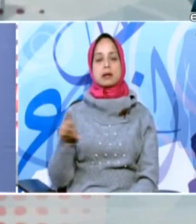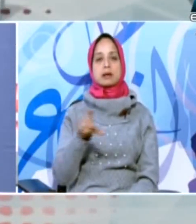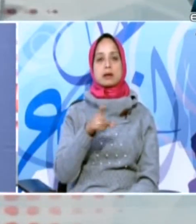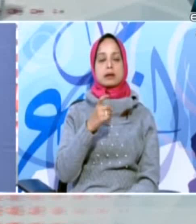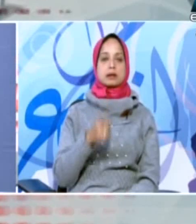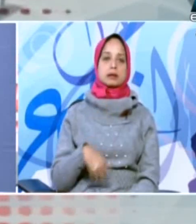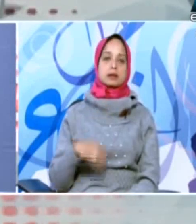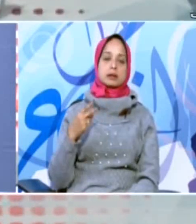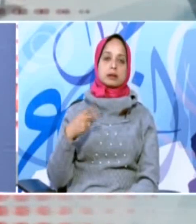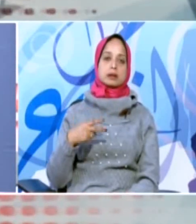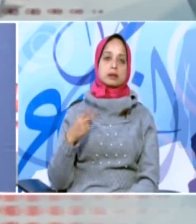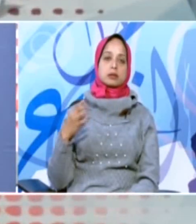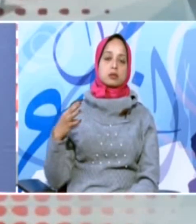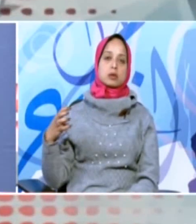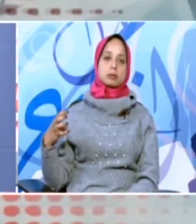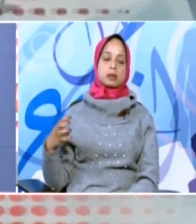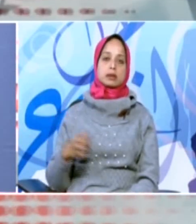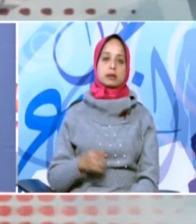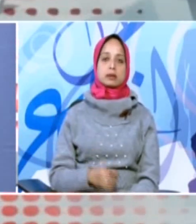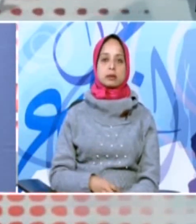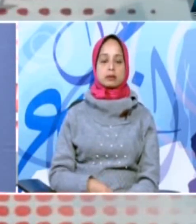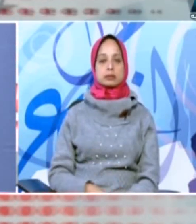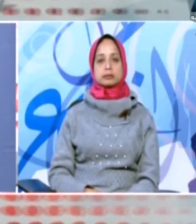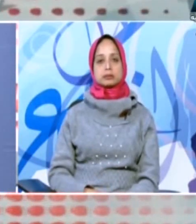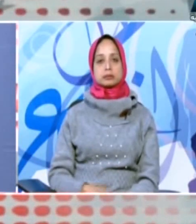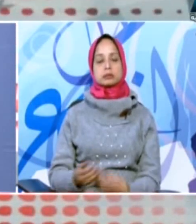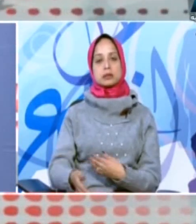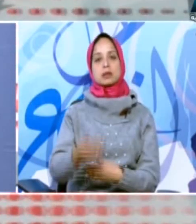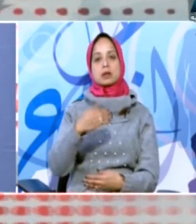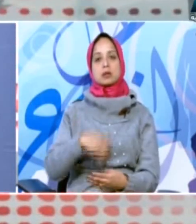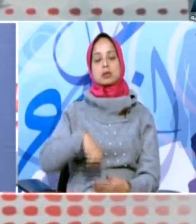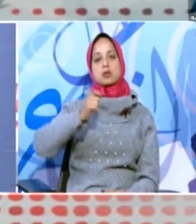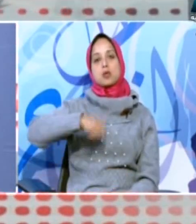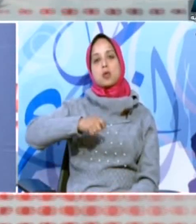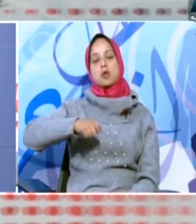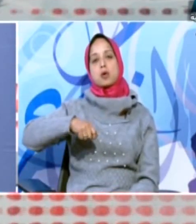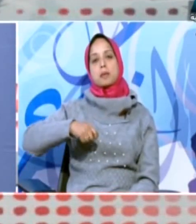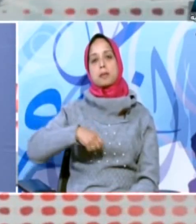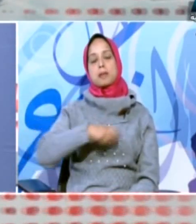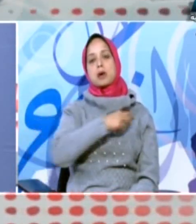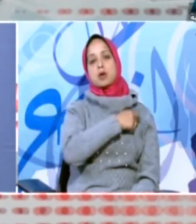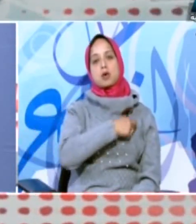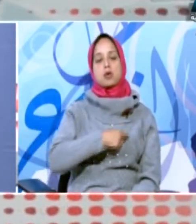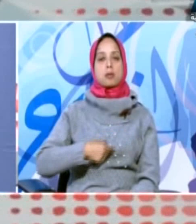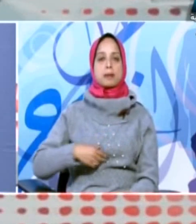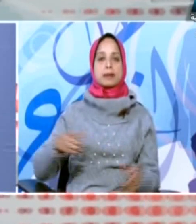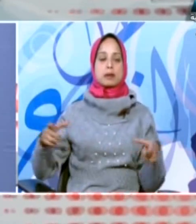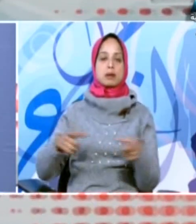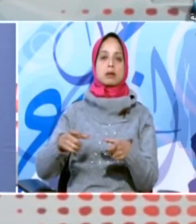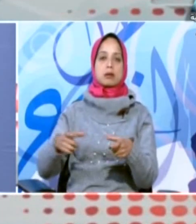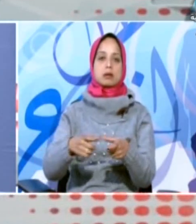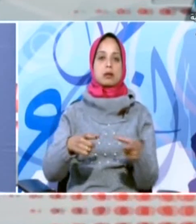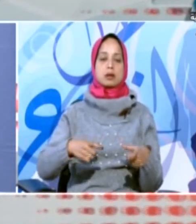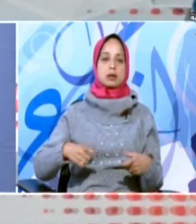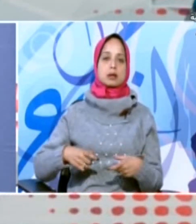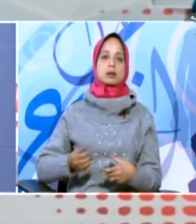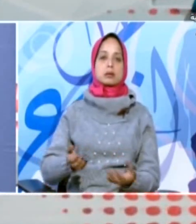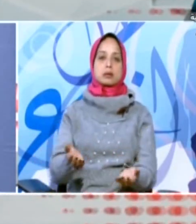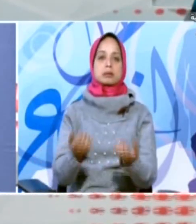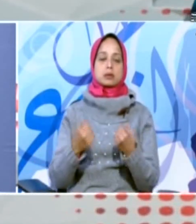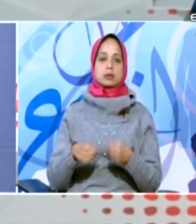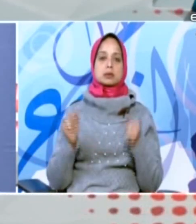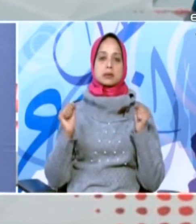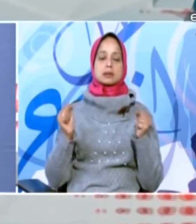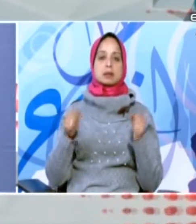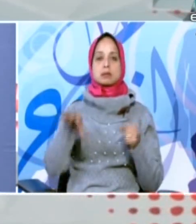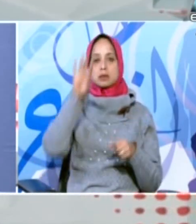من 1937 ل 1942 عودة حكم حكومات الأقلية التي تستمد الثقة من الملك ولا